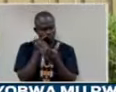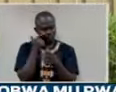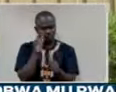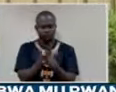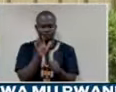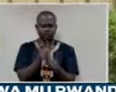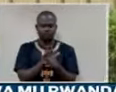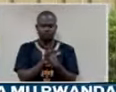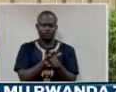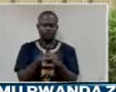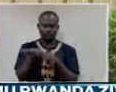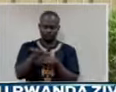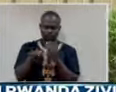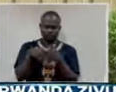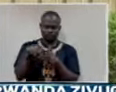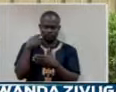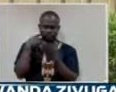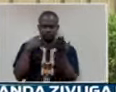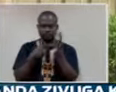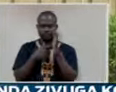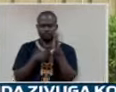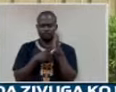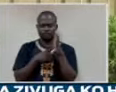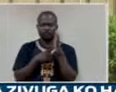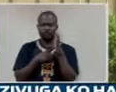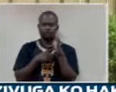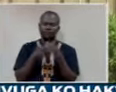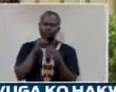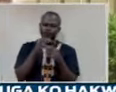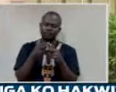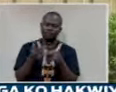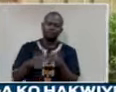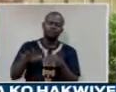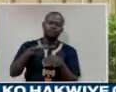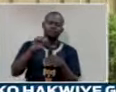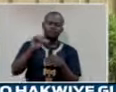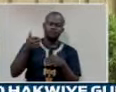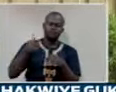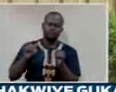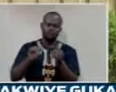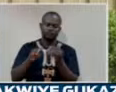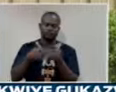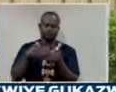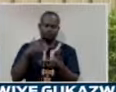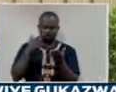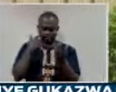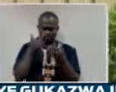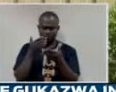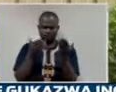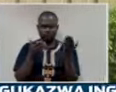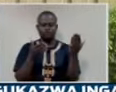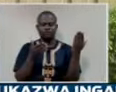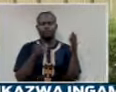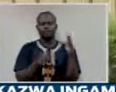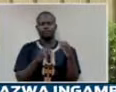cyane kuri sekita iragaragara ko atari na bugufi ejo bundi, ahandi bagerageza gufunga rero ugasangaho biracyari